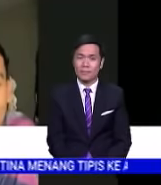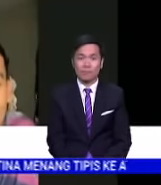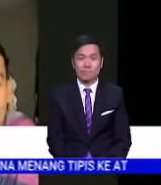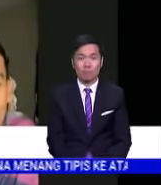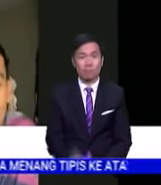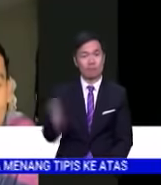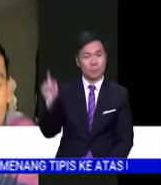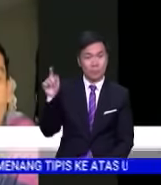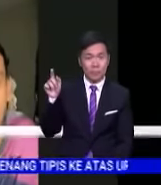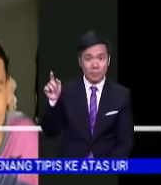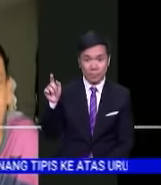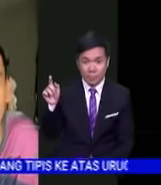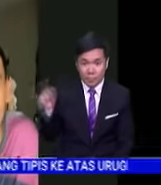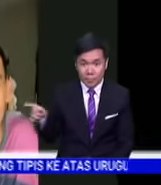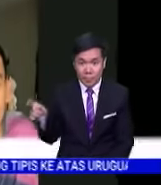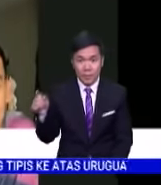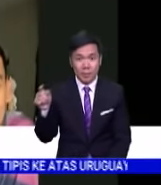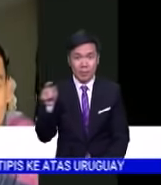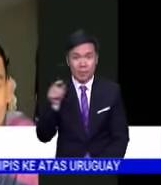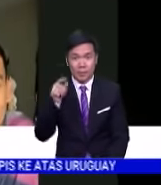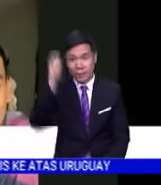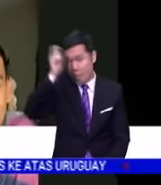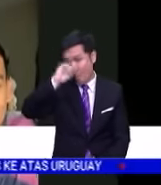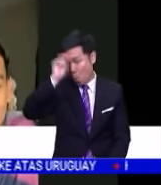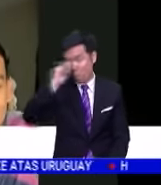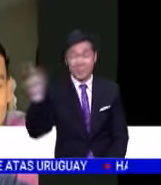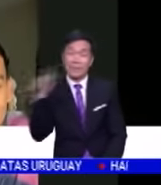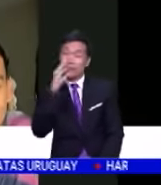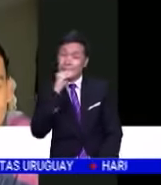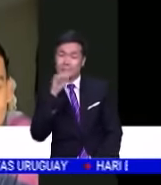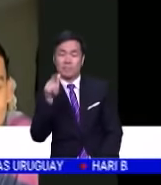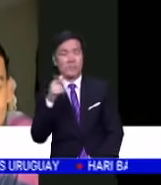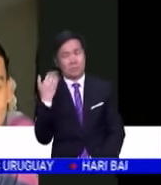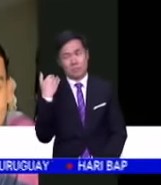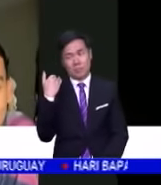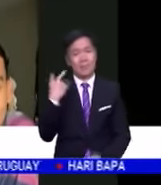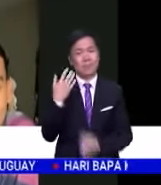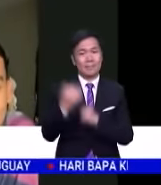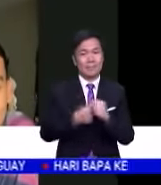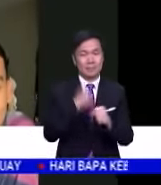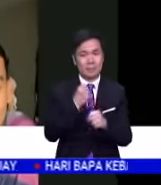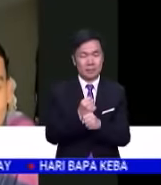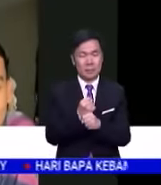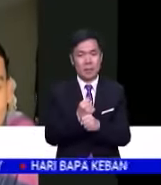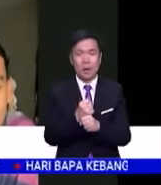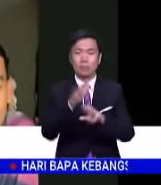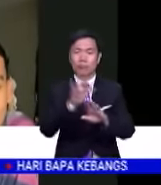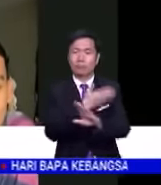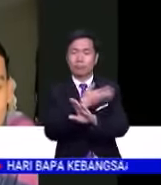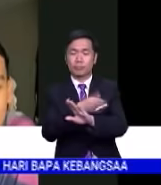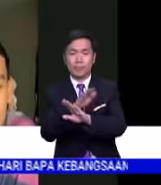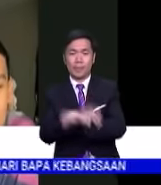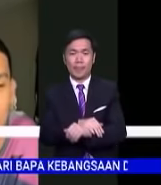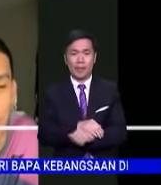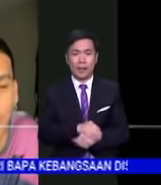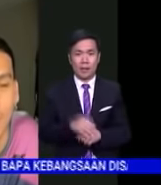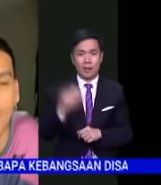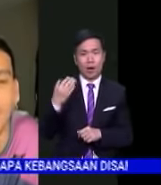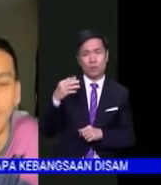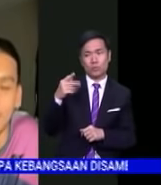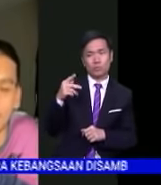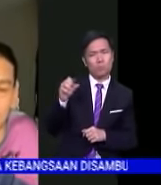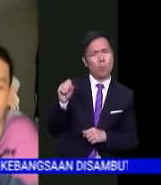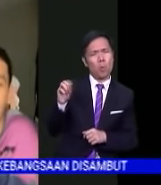Well, actually I was listening to a few Brooklyn Drills last year due to the passing of the Pop Smoke, right?